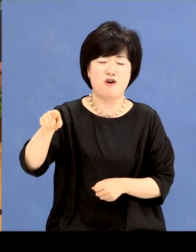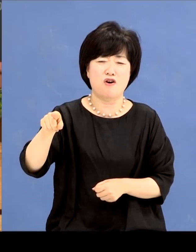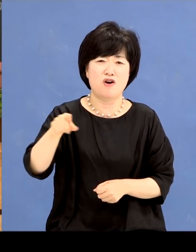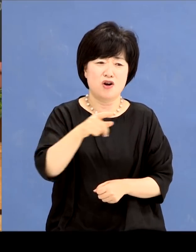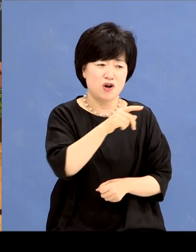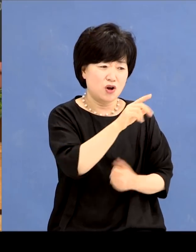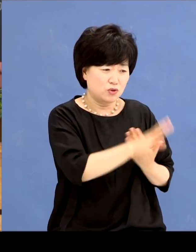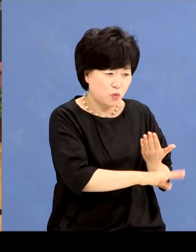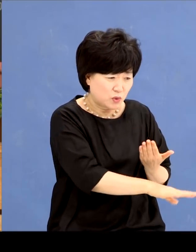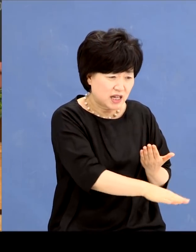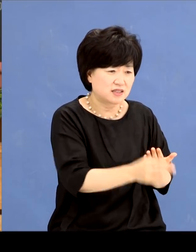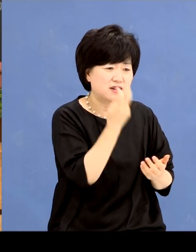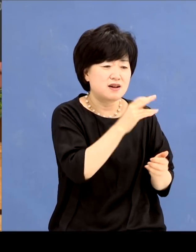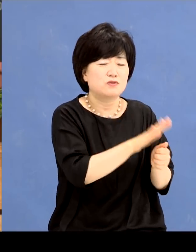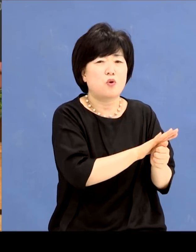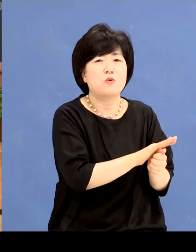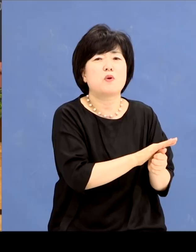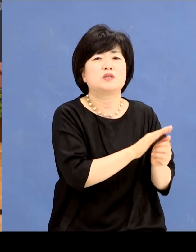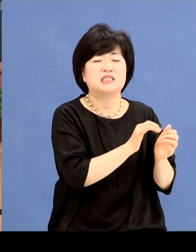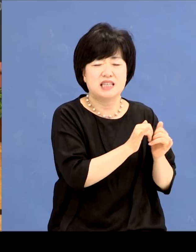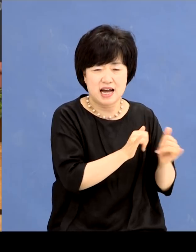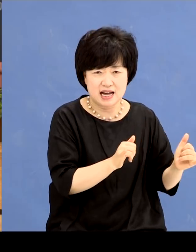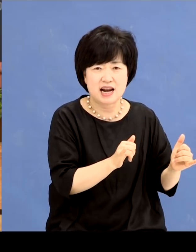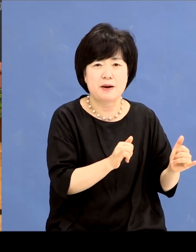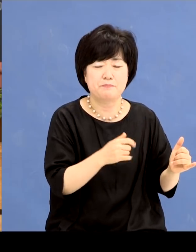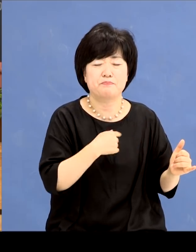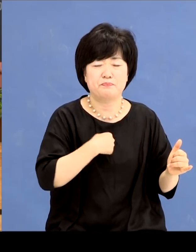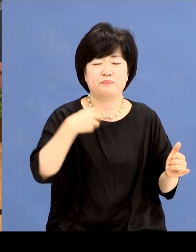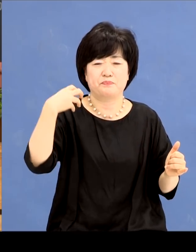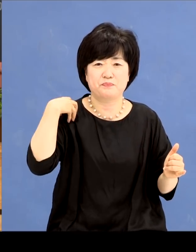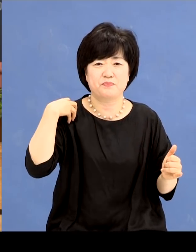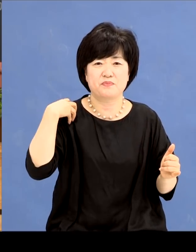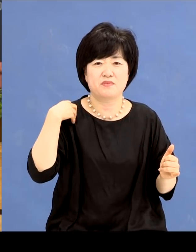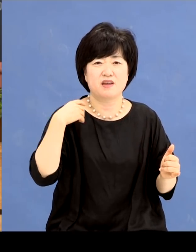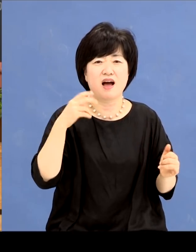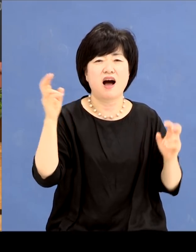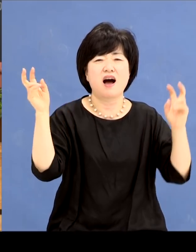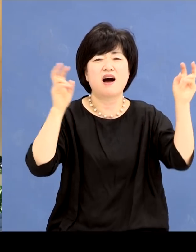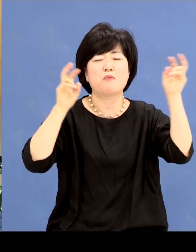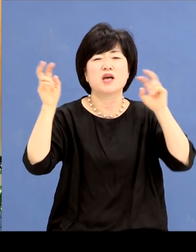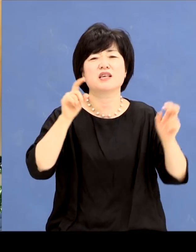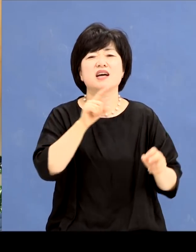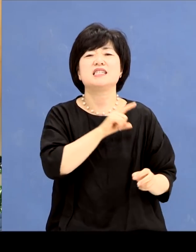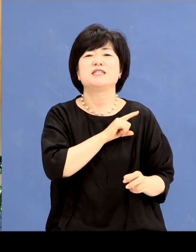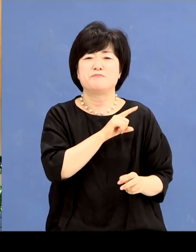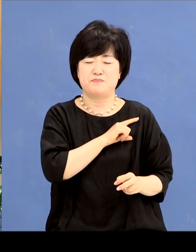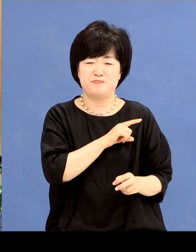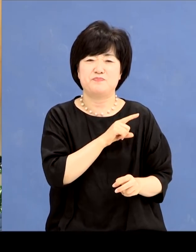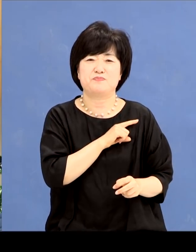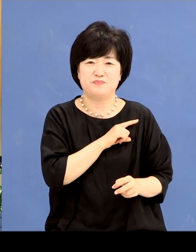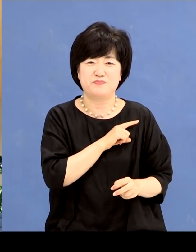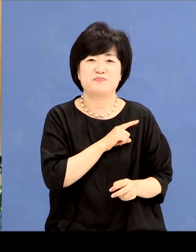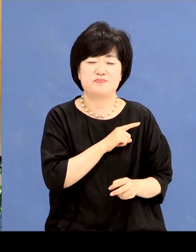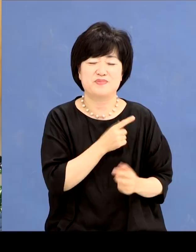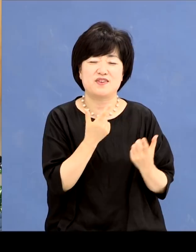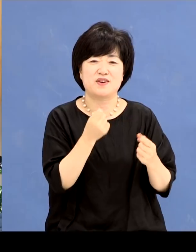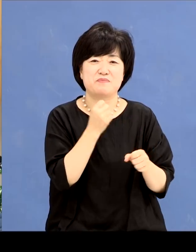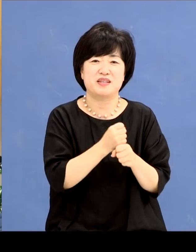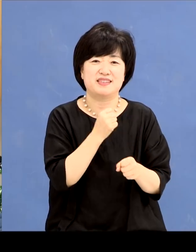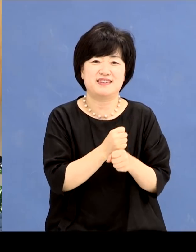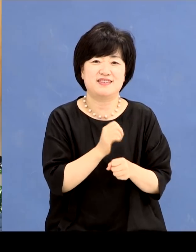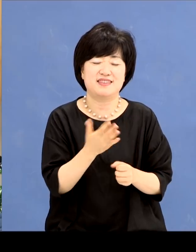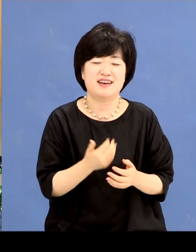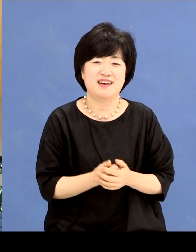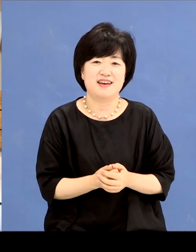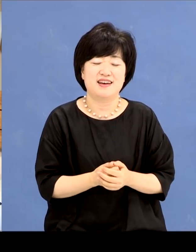아까 얘기했지만 이제 18세가 되면 보호가 종결돼서 네. 사회로 나가야 되는 많은 제2의 김성민 대표 같은 분들이 네.